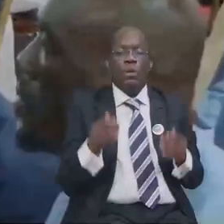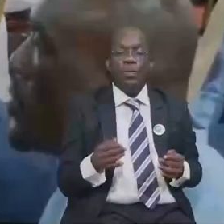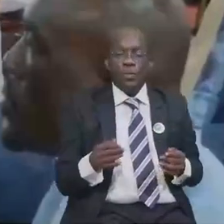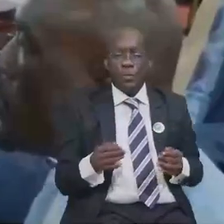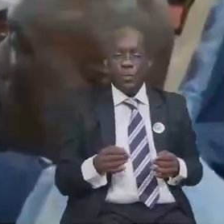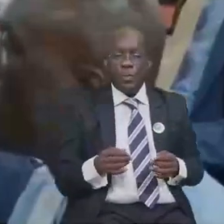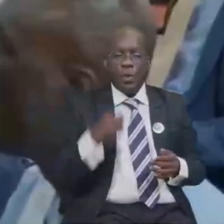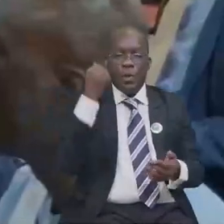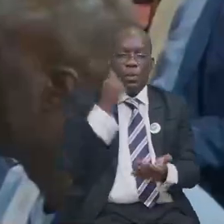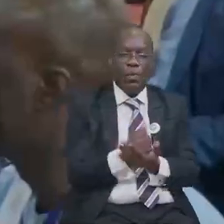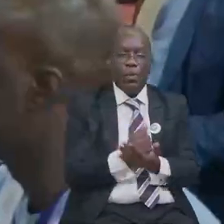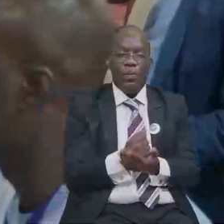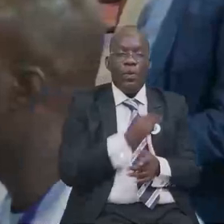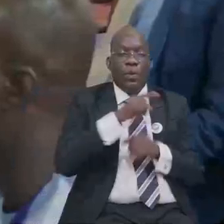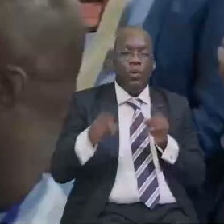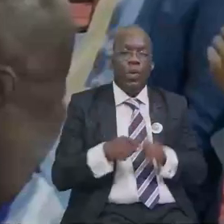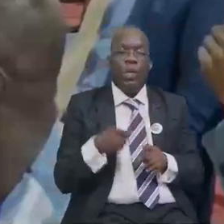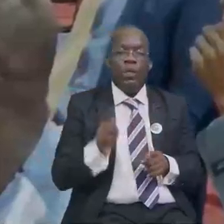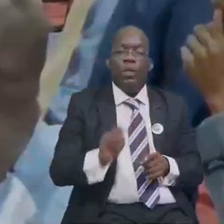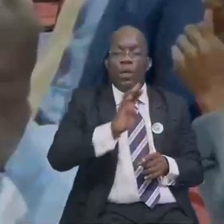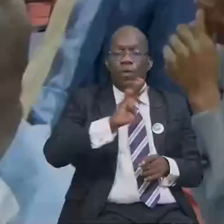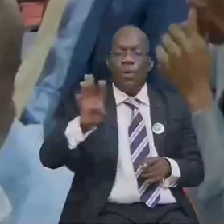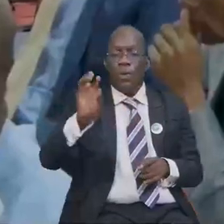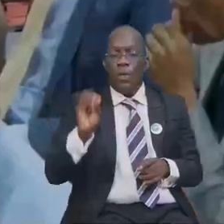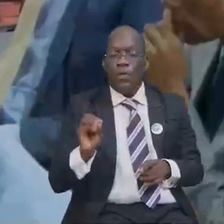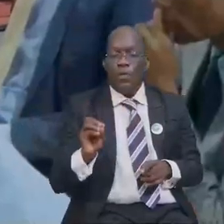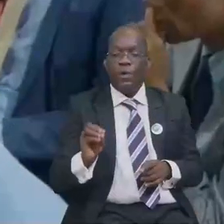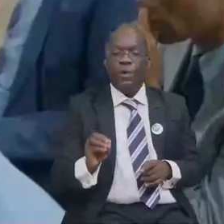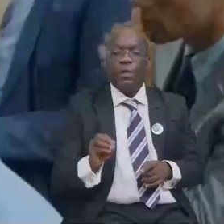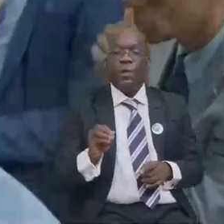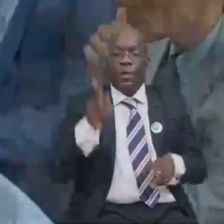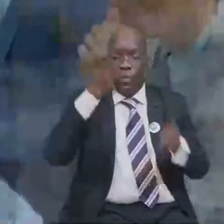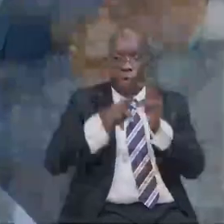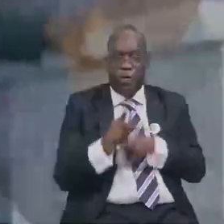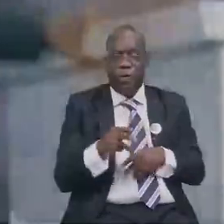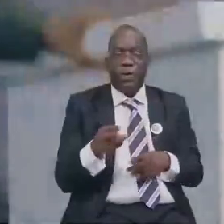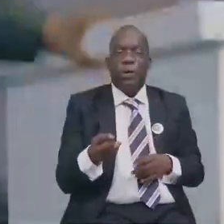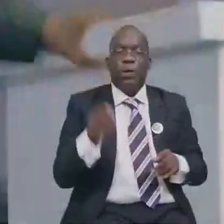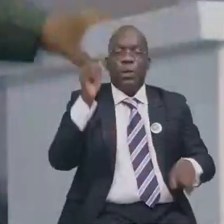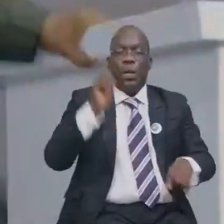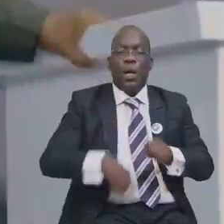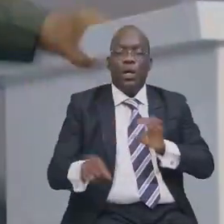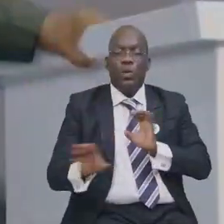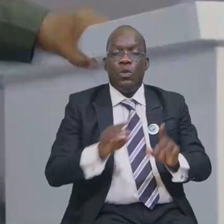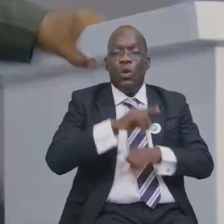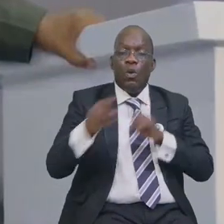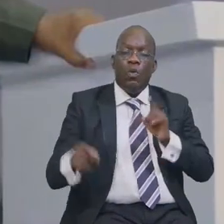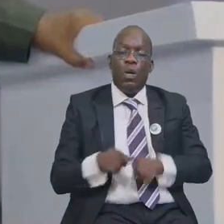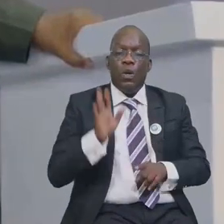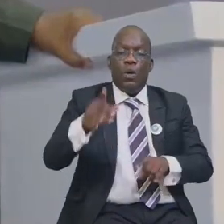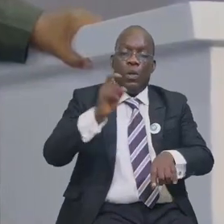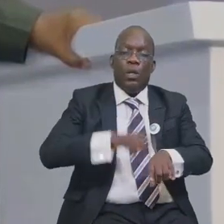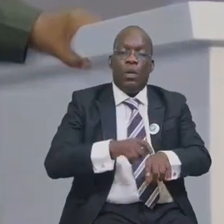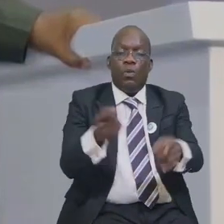Et ce que ces 450 prophètes de Baal n'ont pas pu faire, quand ta chance te sera donnée très